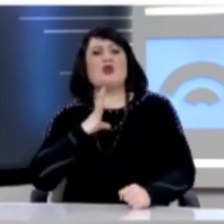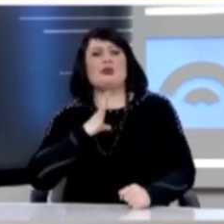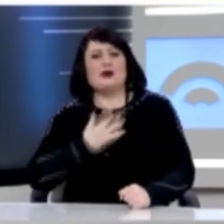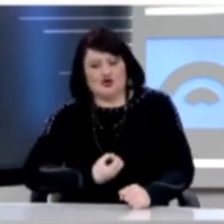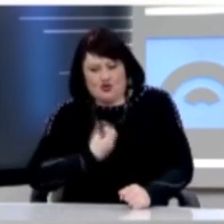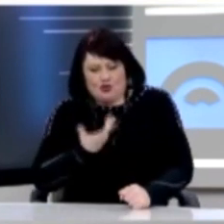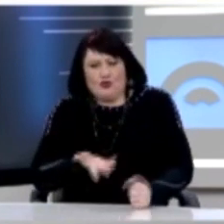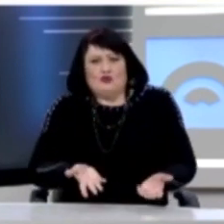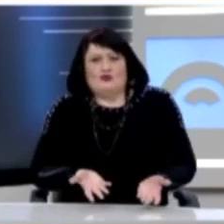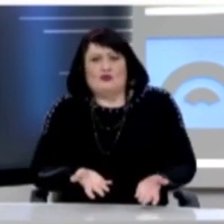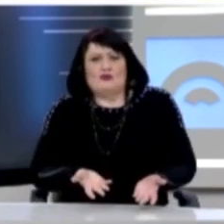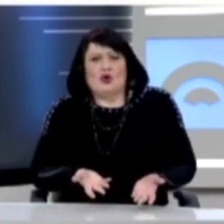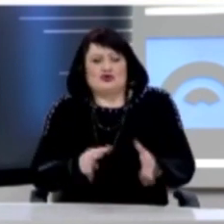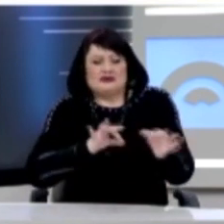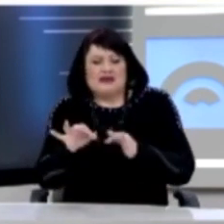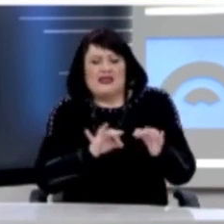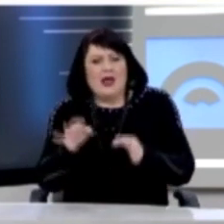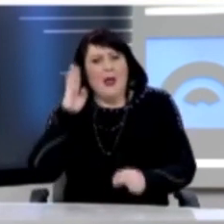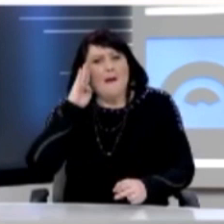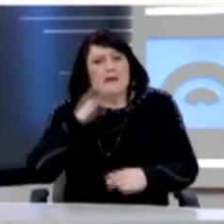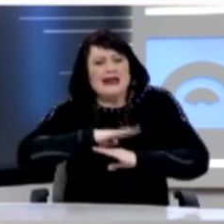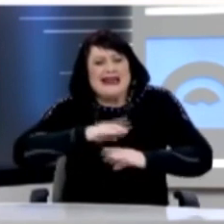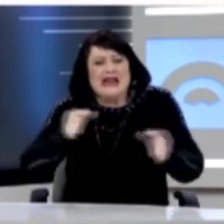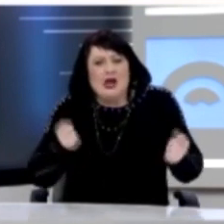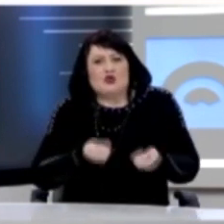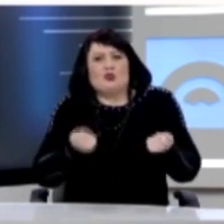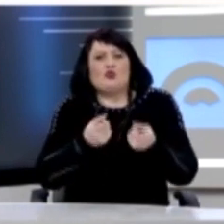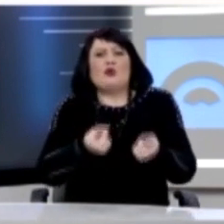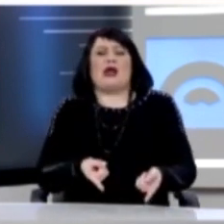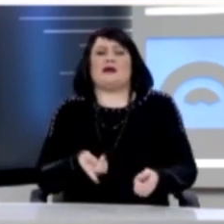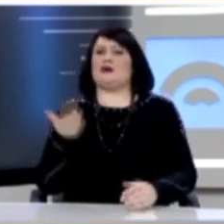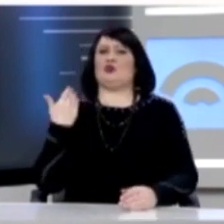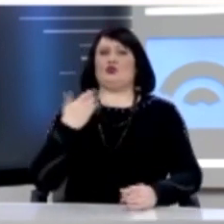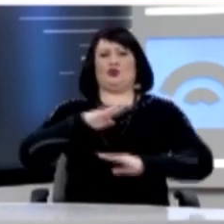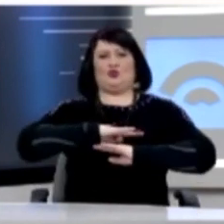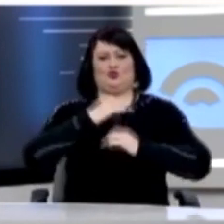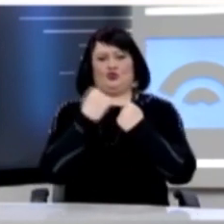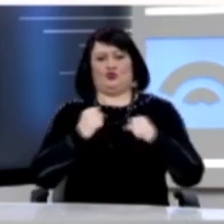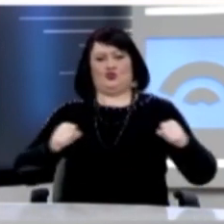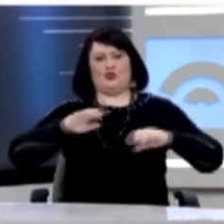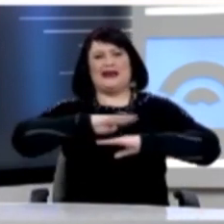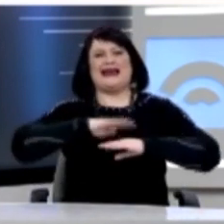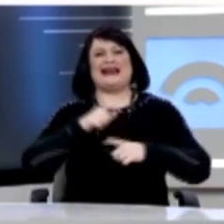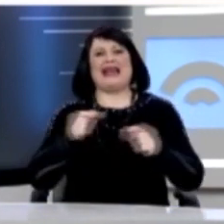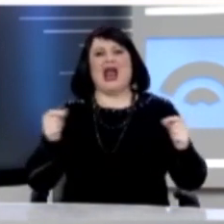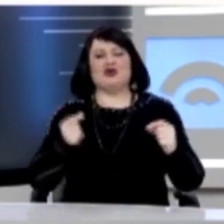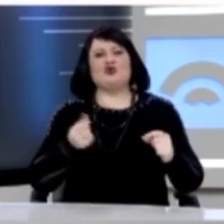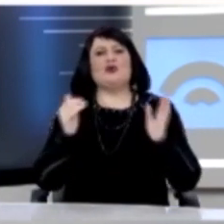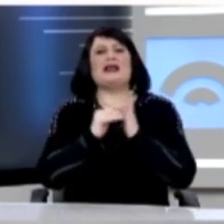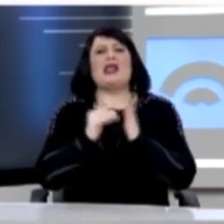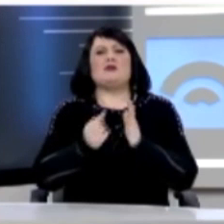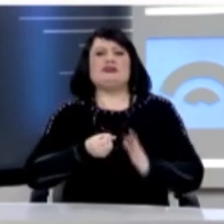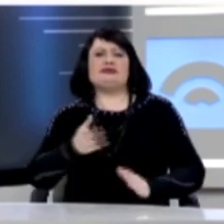την ενίσχυση αυτών των σχεδιασμών, όταν οι τελευταίες στρατιωτικές ασκήσεις του ΝΑΤΟ με δεκάδες